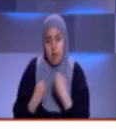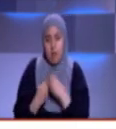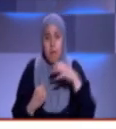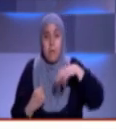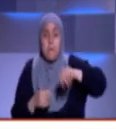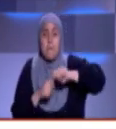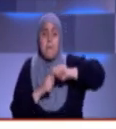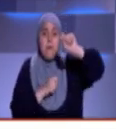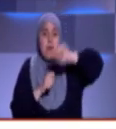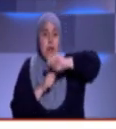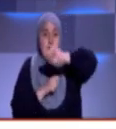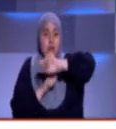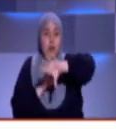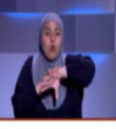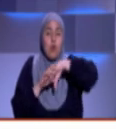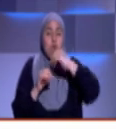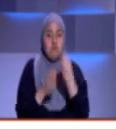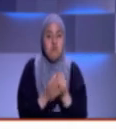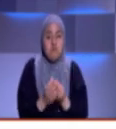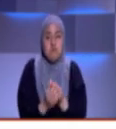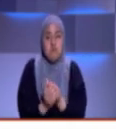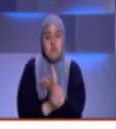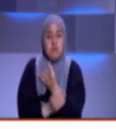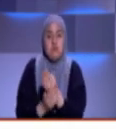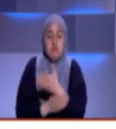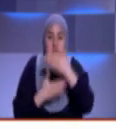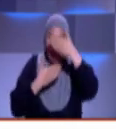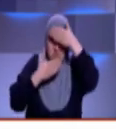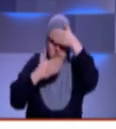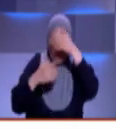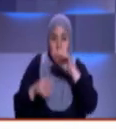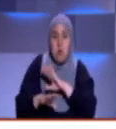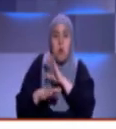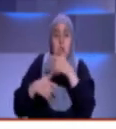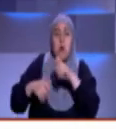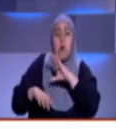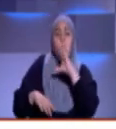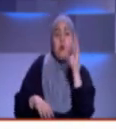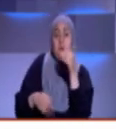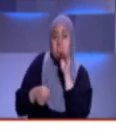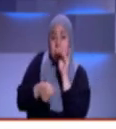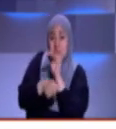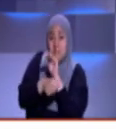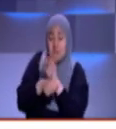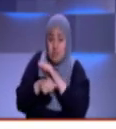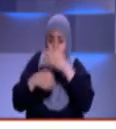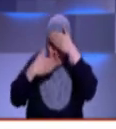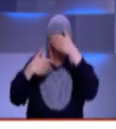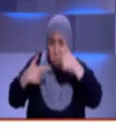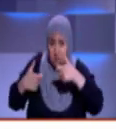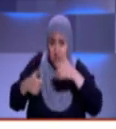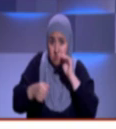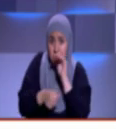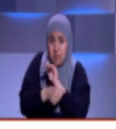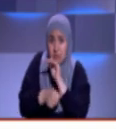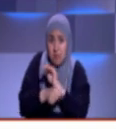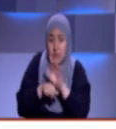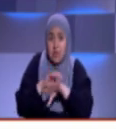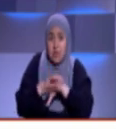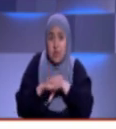بعيدة، وكل من ينتهج الإرهاب ويتم الدفع له تحول إلى مرتزق على منصات